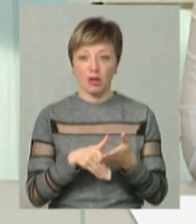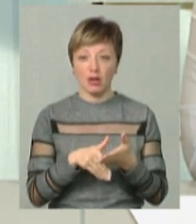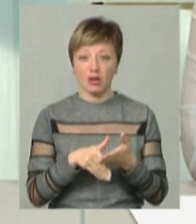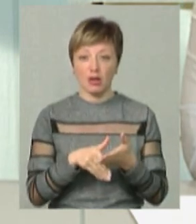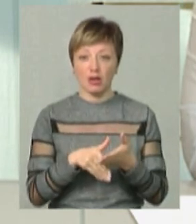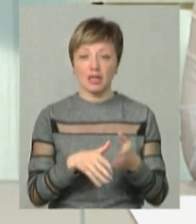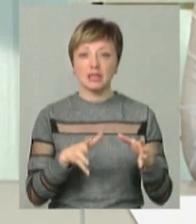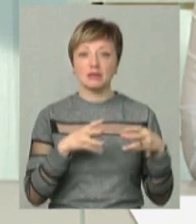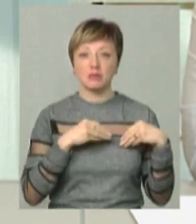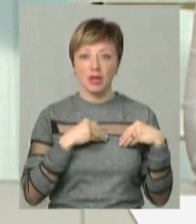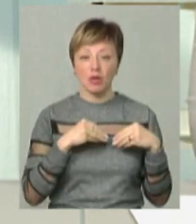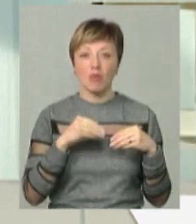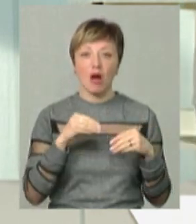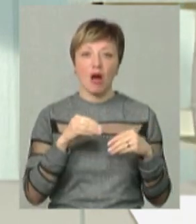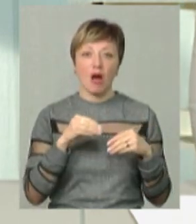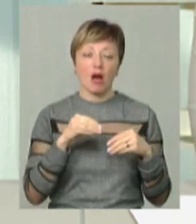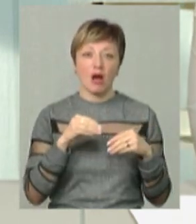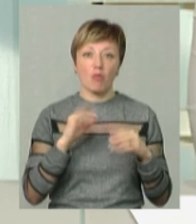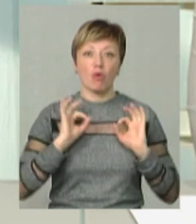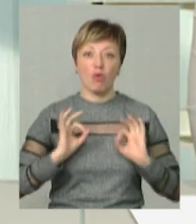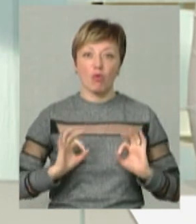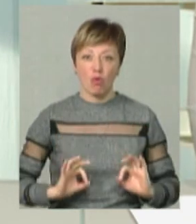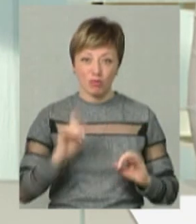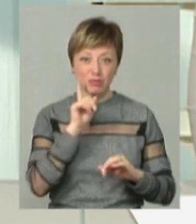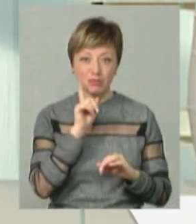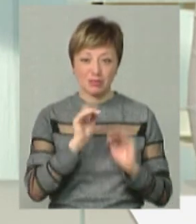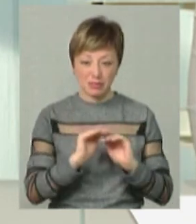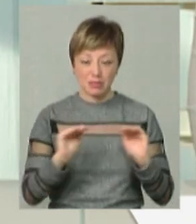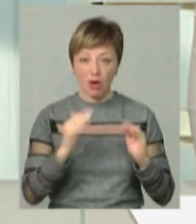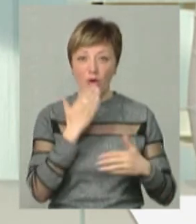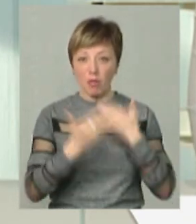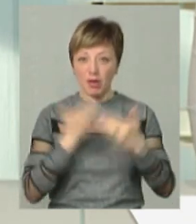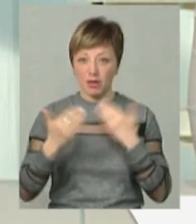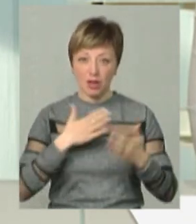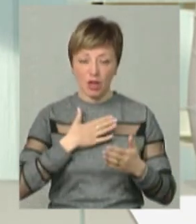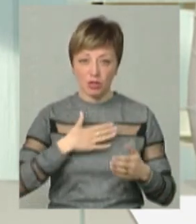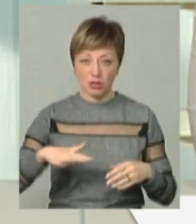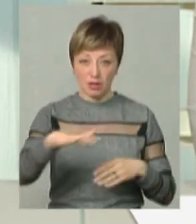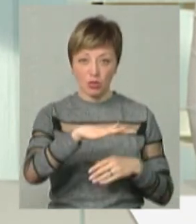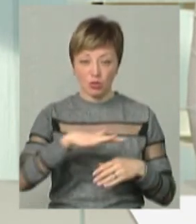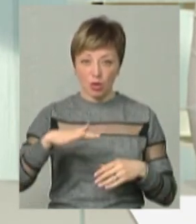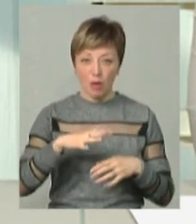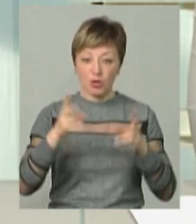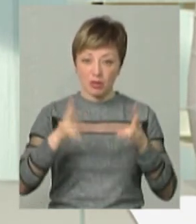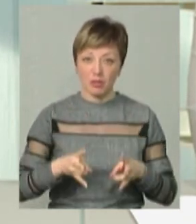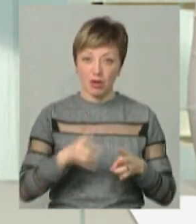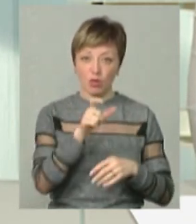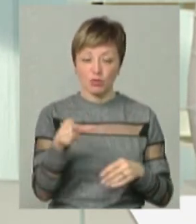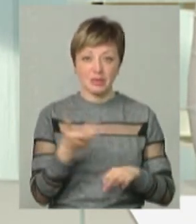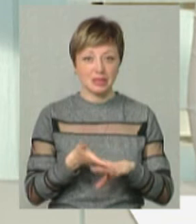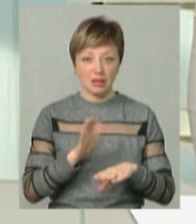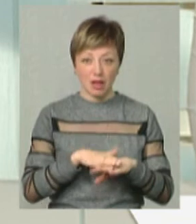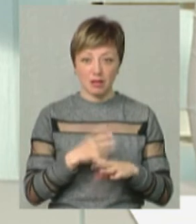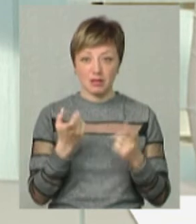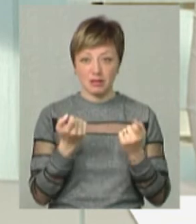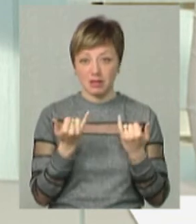разом спільно з ювенальним прокурором проводити такі якби опитування на території наших центрів, тому що потерпілим особам складно, щоб їх ще зараз